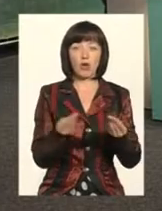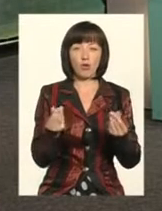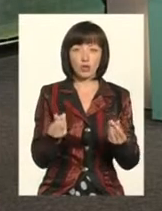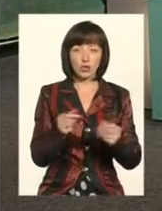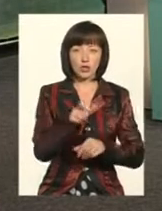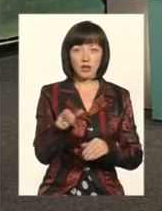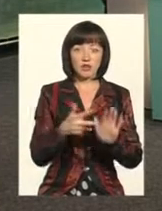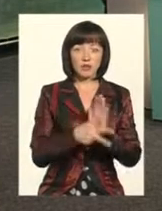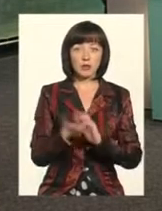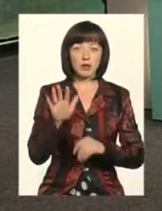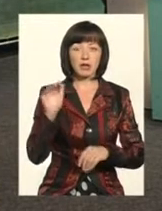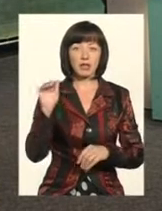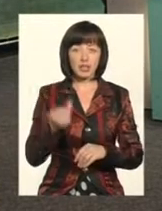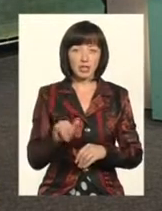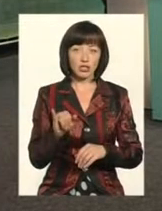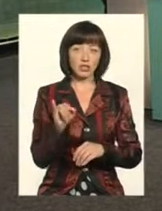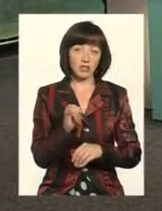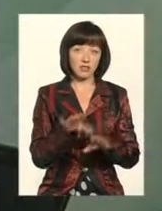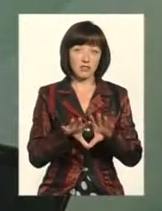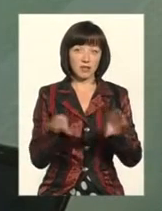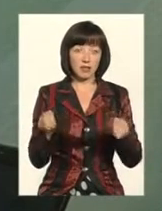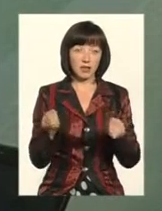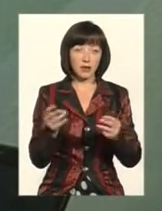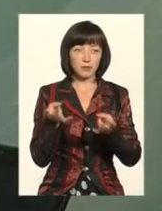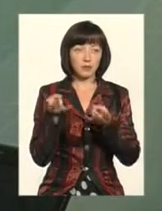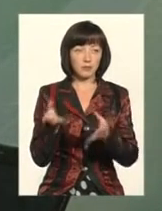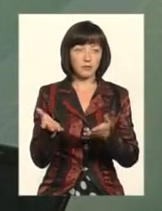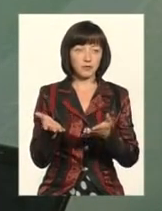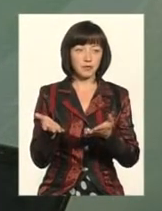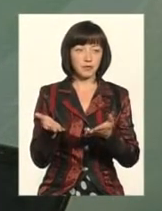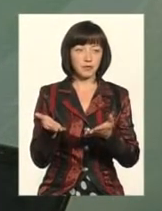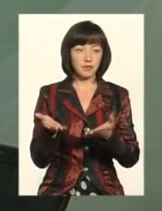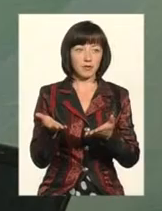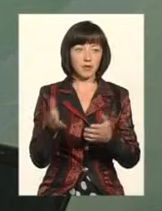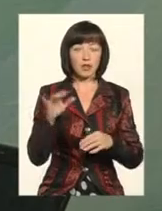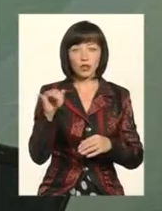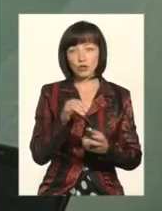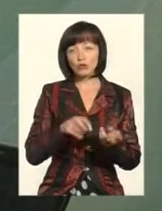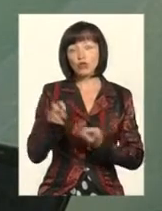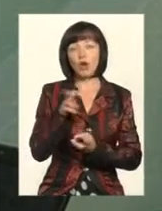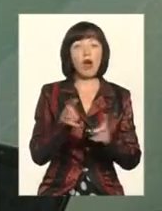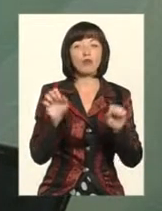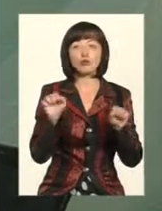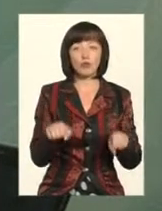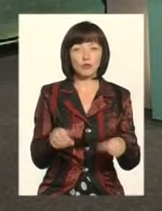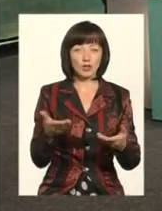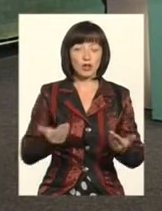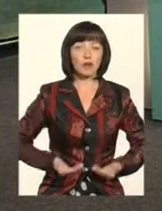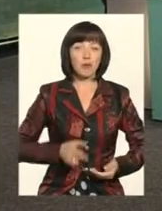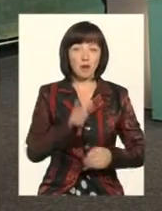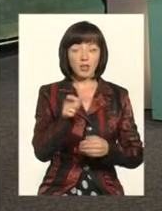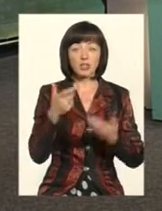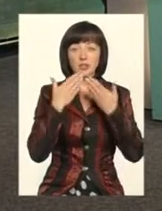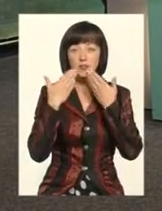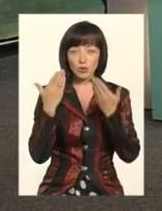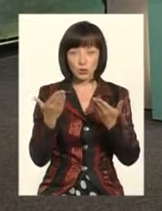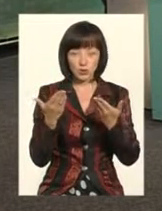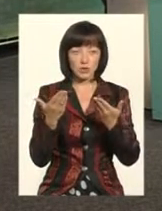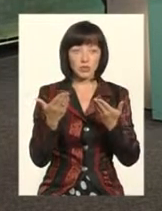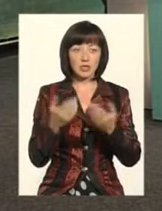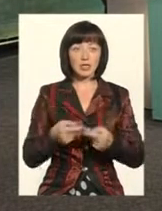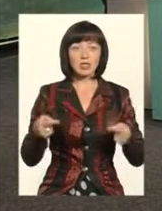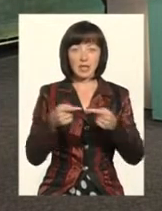мешканців 85 тисяч і все кинув на, як кажуть, на призволяще. І шукає вітра в полі. І шукає вітра в полі, і мешканці звернулися.